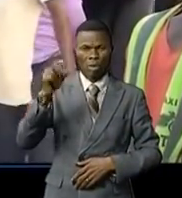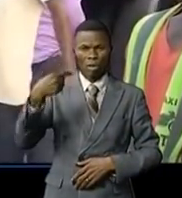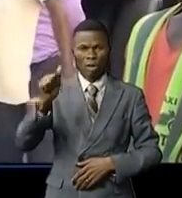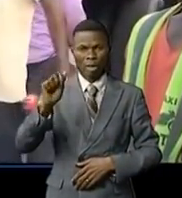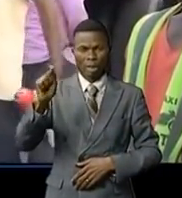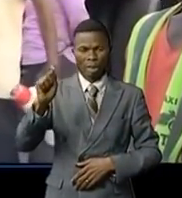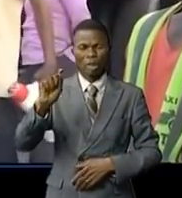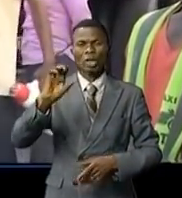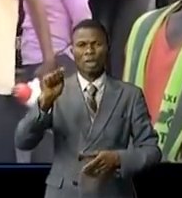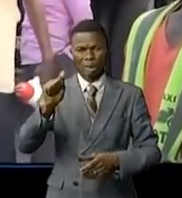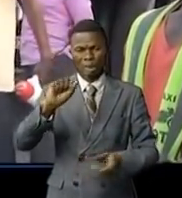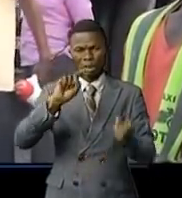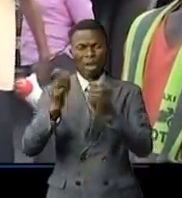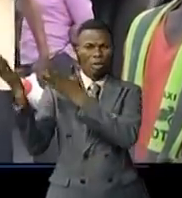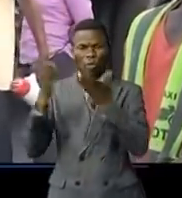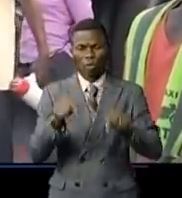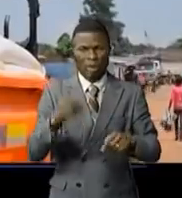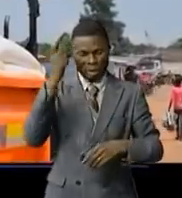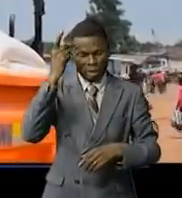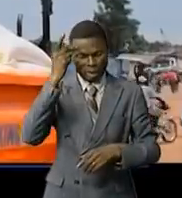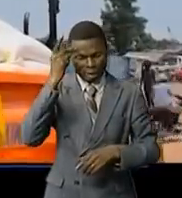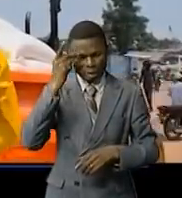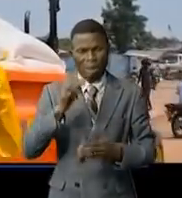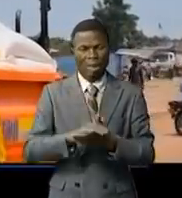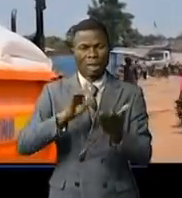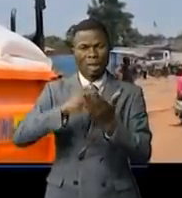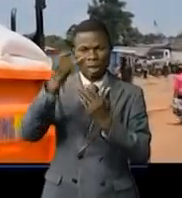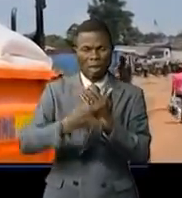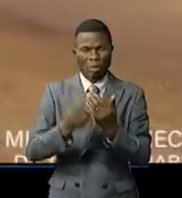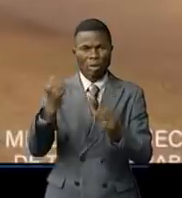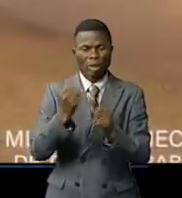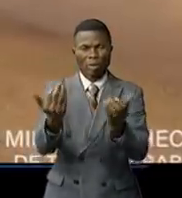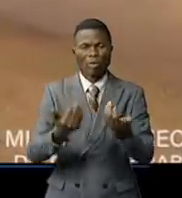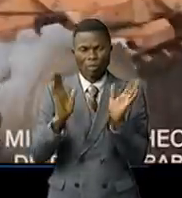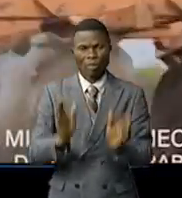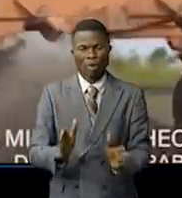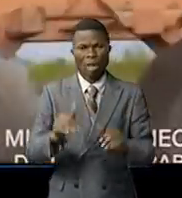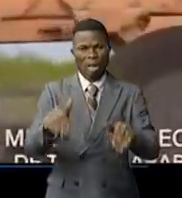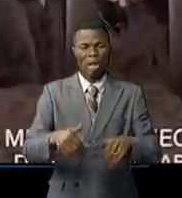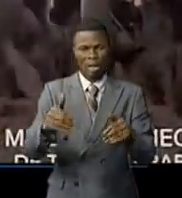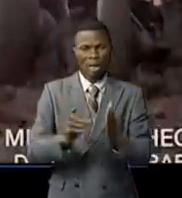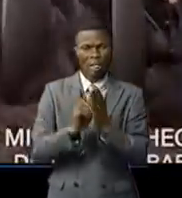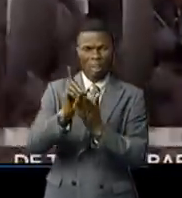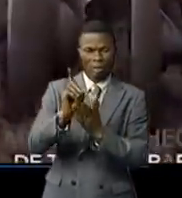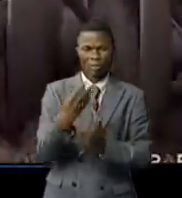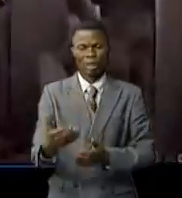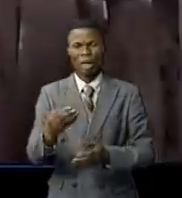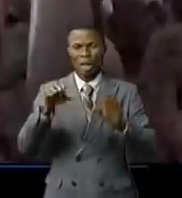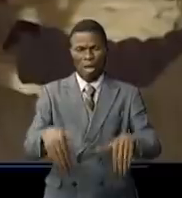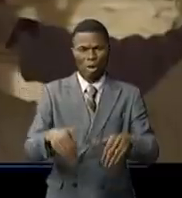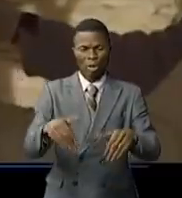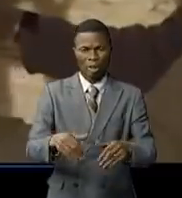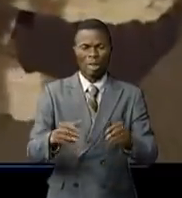transformons également à Kinshasa, à Mongata. Les programmes volontaristes agricoles visent à booster la production agricole dans